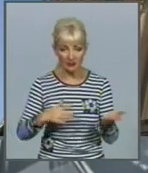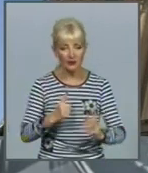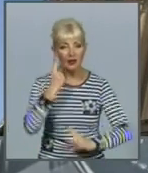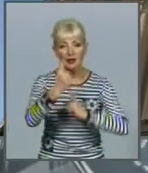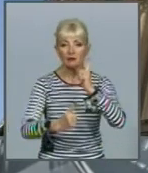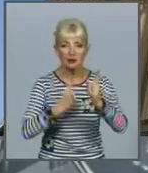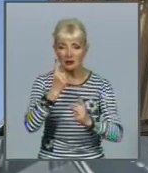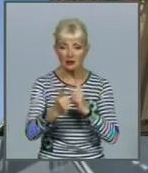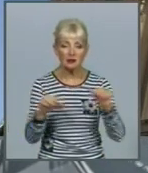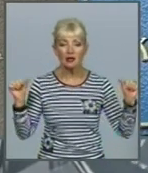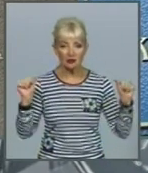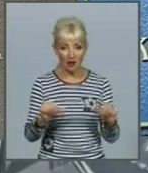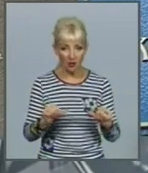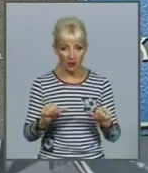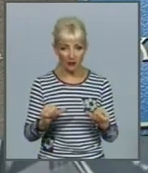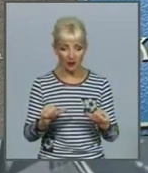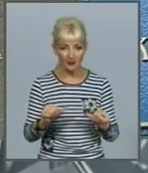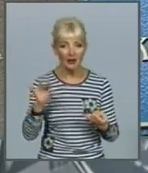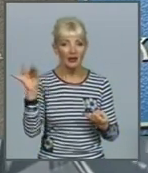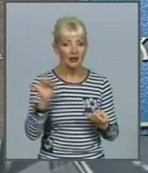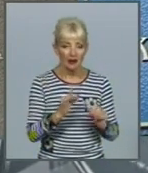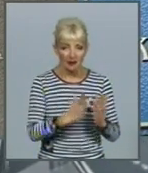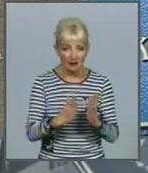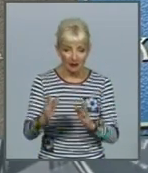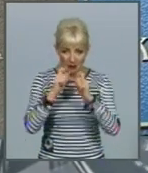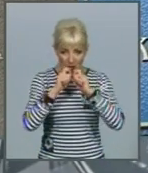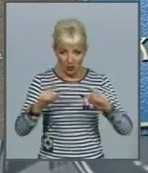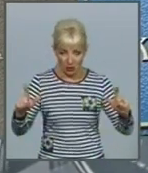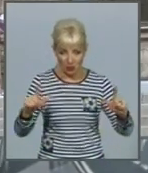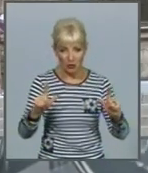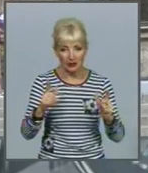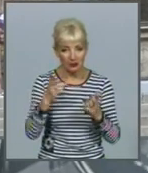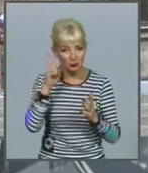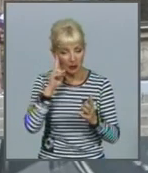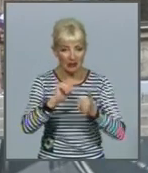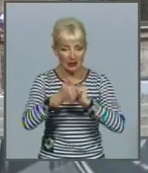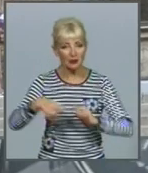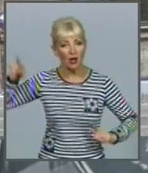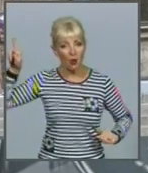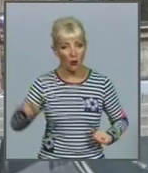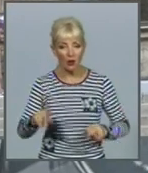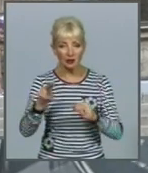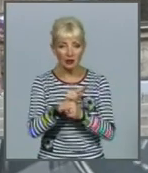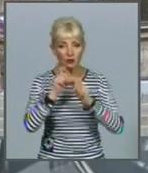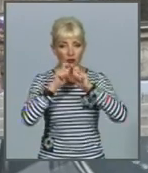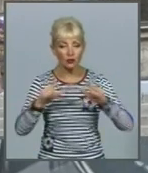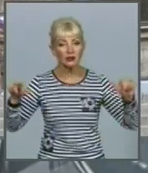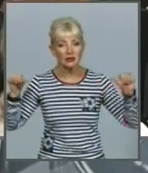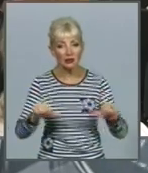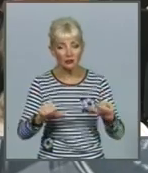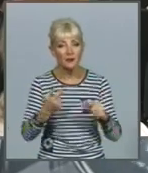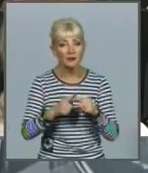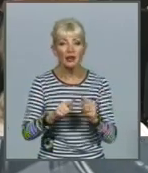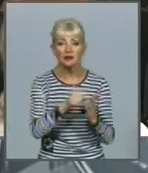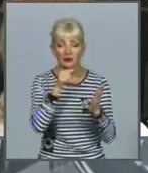Модернізація харчоблоків та впорядкування шкільних вбиралень, заміна вікон та ремонти шкільних їдалень. Саме ці питання стали